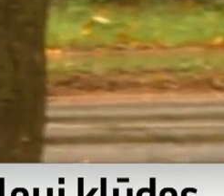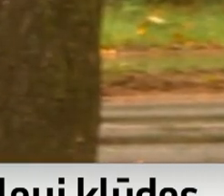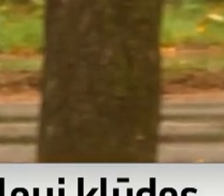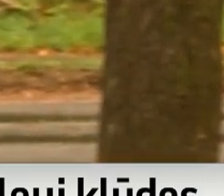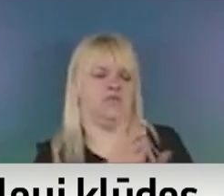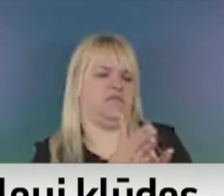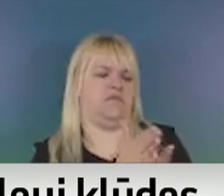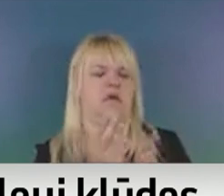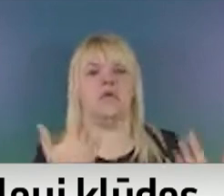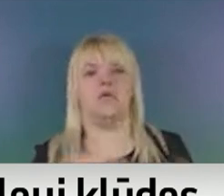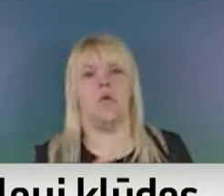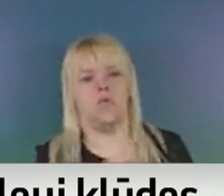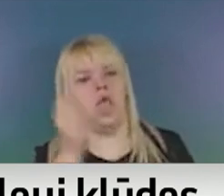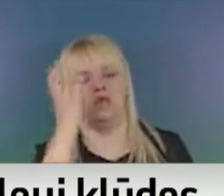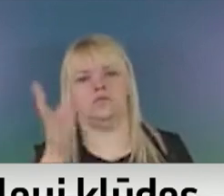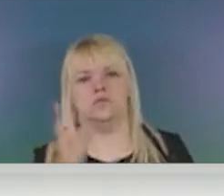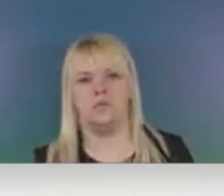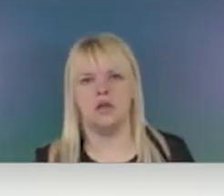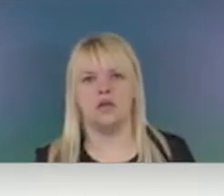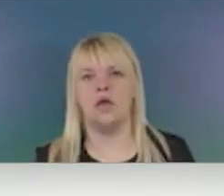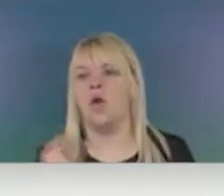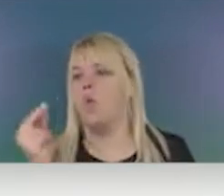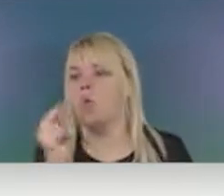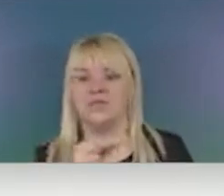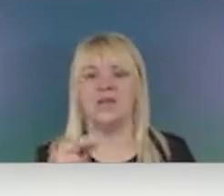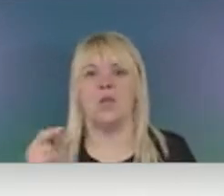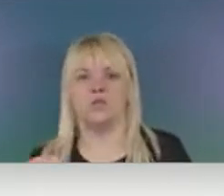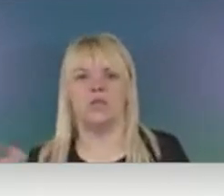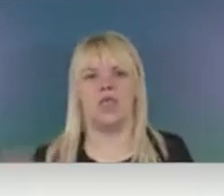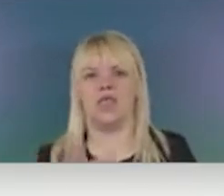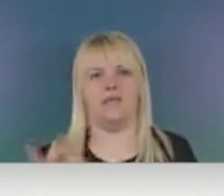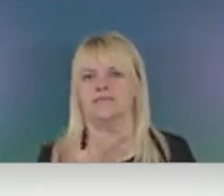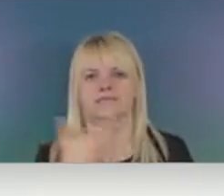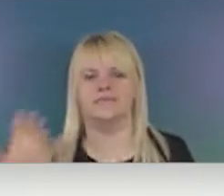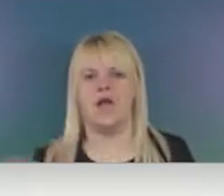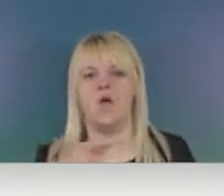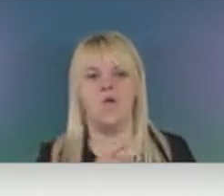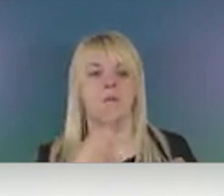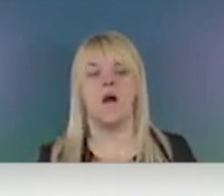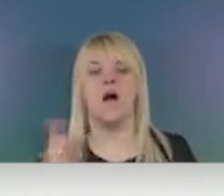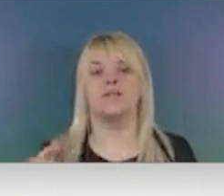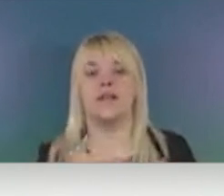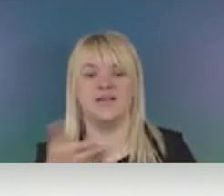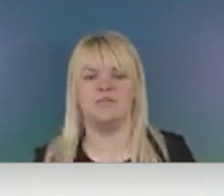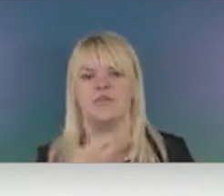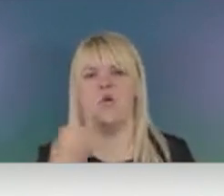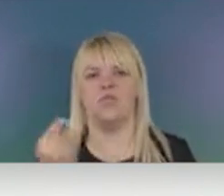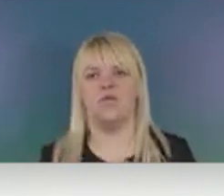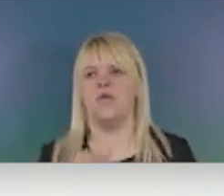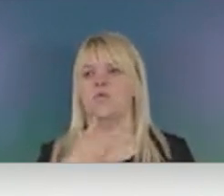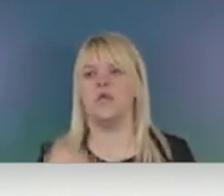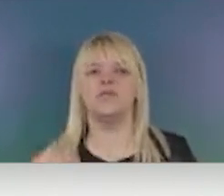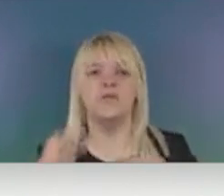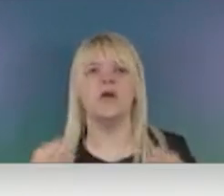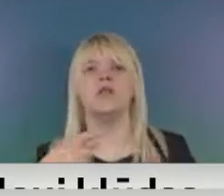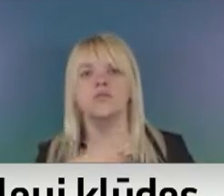ko saprot. Neusticēšanās ir apusēja, un tāpēc es teiktu, ka tā partnerība ir nenovērtēta, un viņai ļoti svarīgi pie tā strādāt